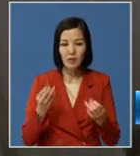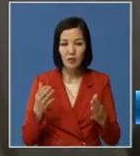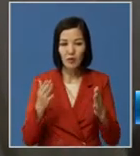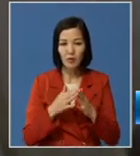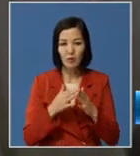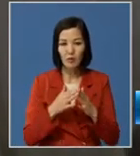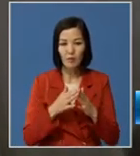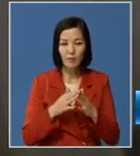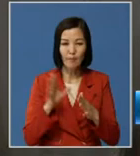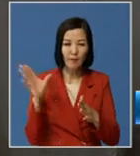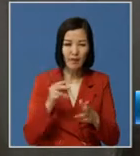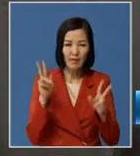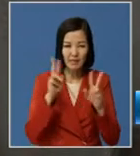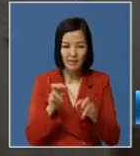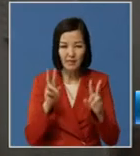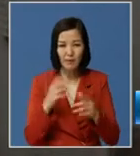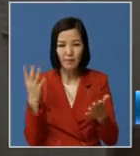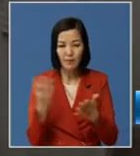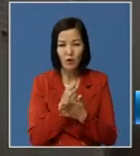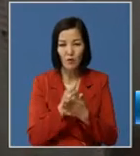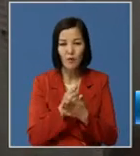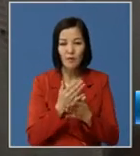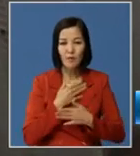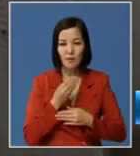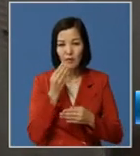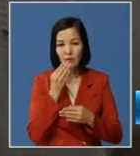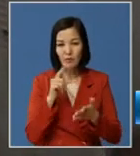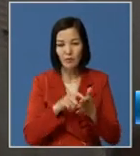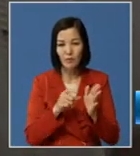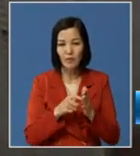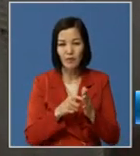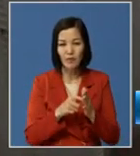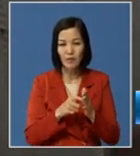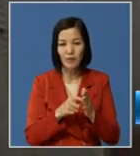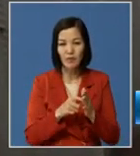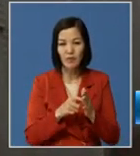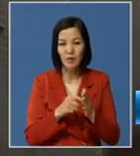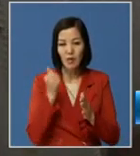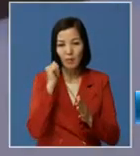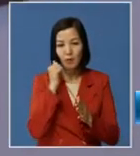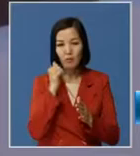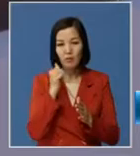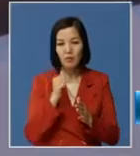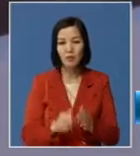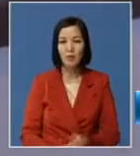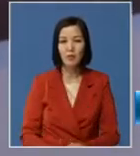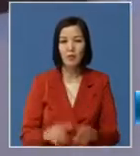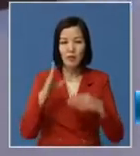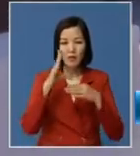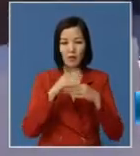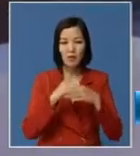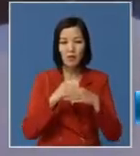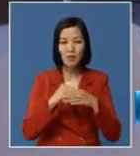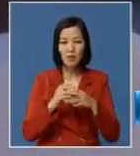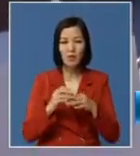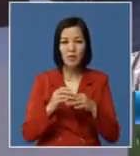үйді астан кестеңін шығарып ақтарып, сосын мен ас үйге бардым. Серігім бақшада жүрген әжейге барды. Сол кештегі келеңсіз